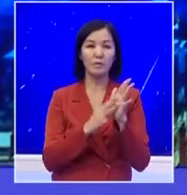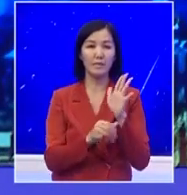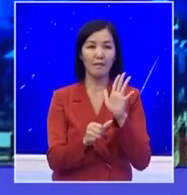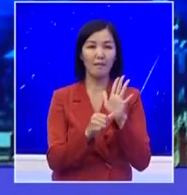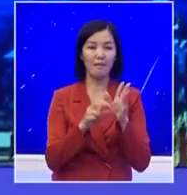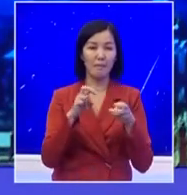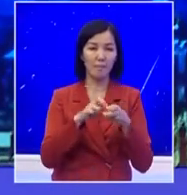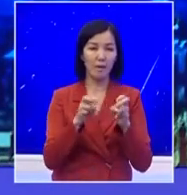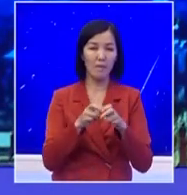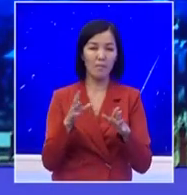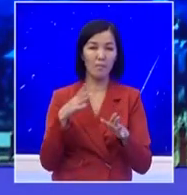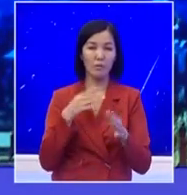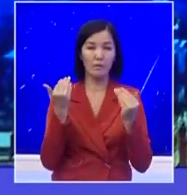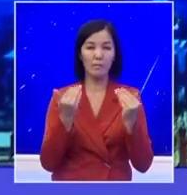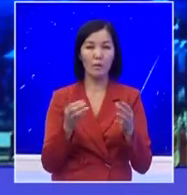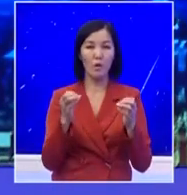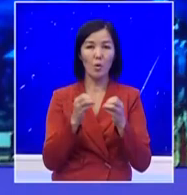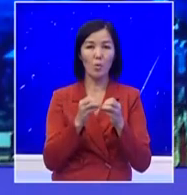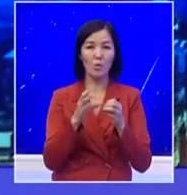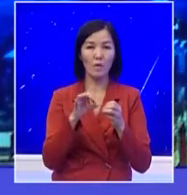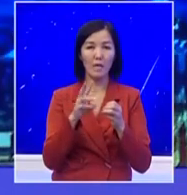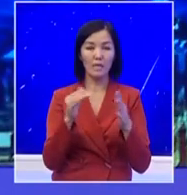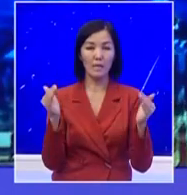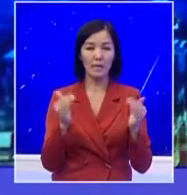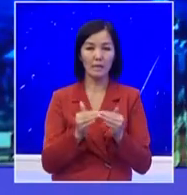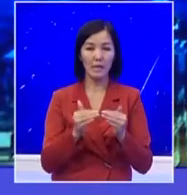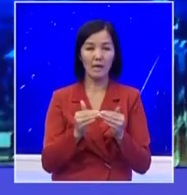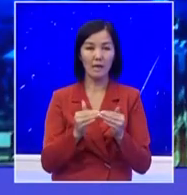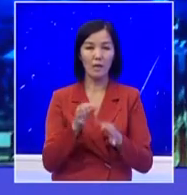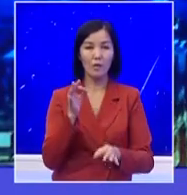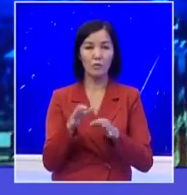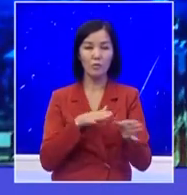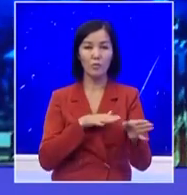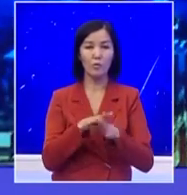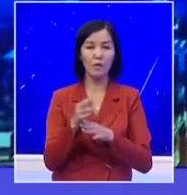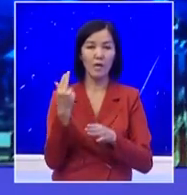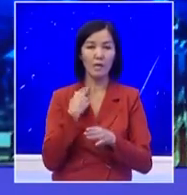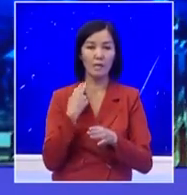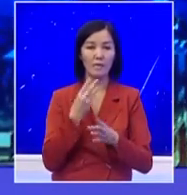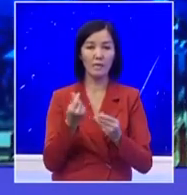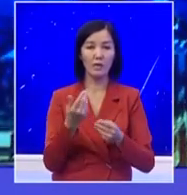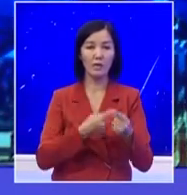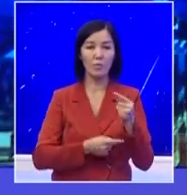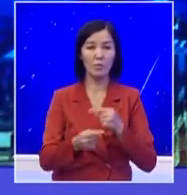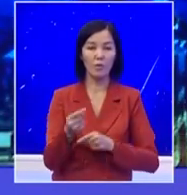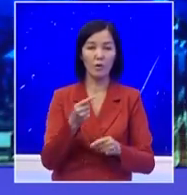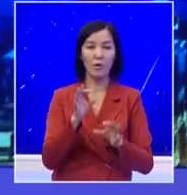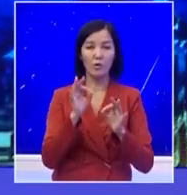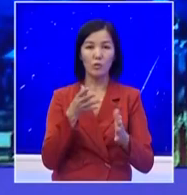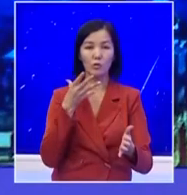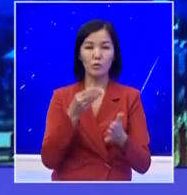тіркелсе, биыл бұл көрсеткіш 10 есеге азайған. Өңірдің жеке сот орындаушылары алимент өндірісінің уақытылы төленуі